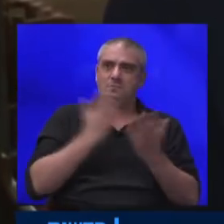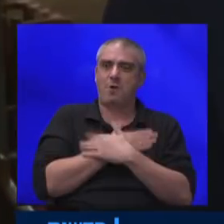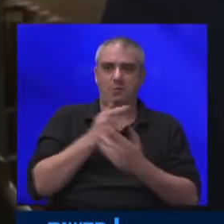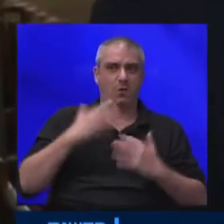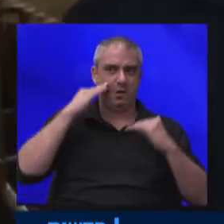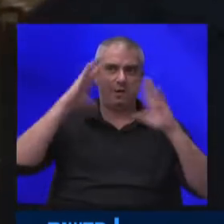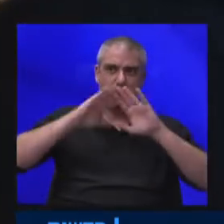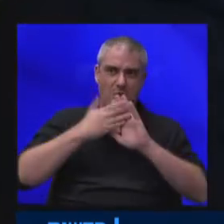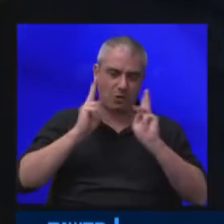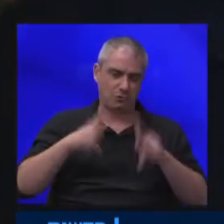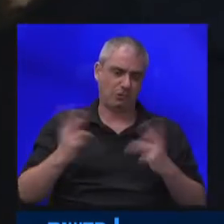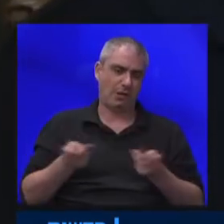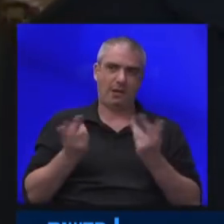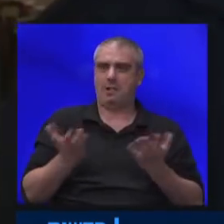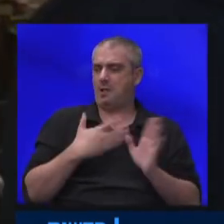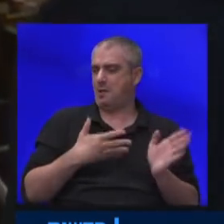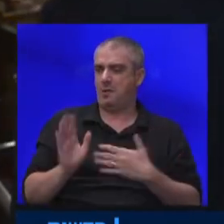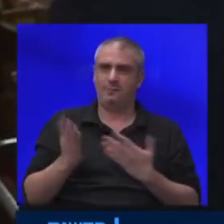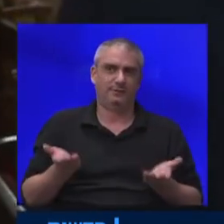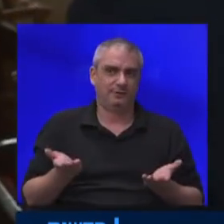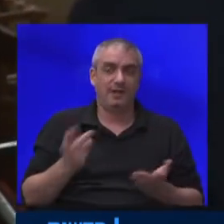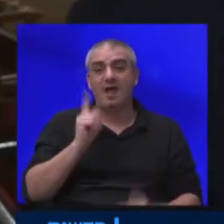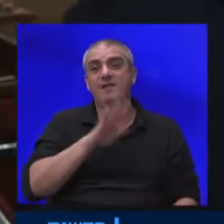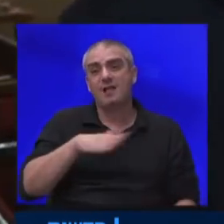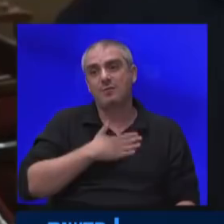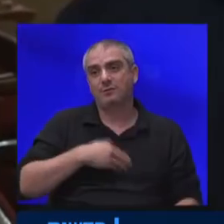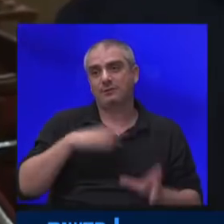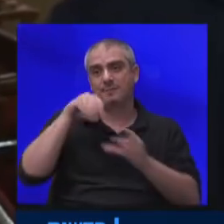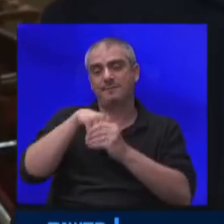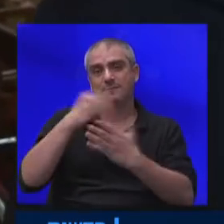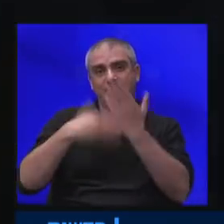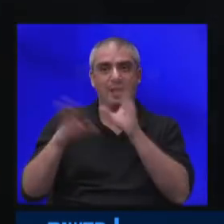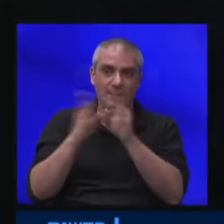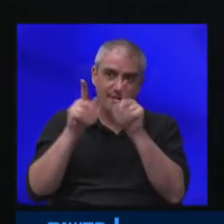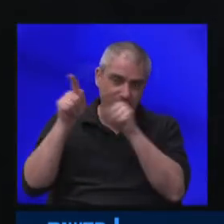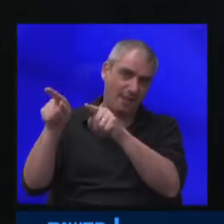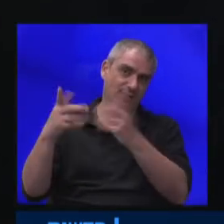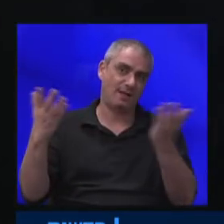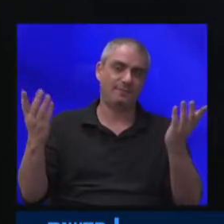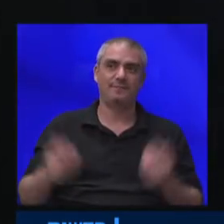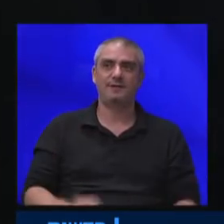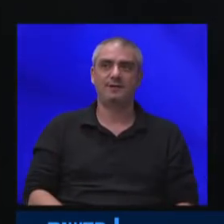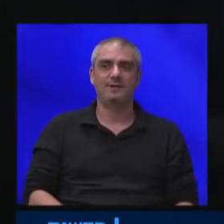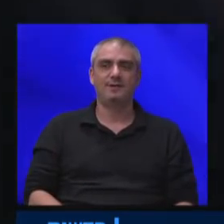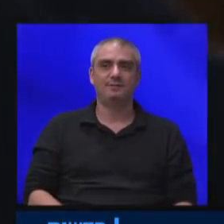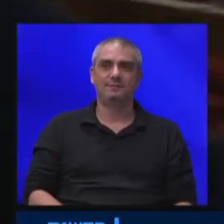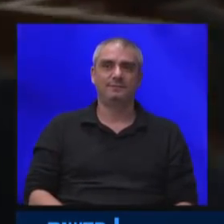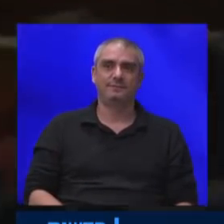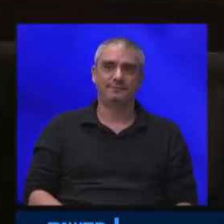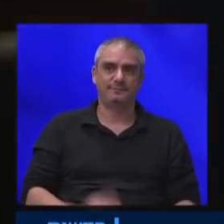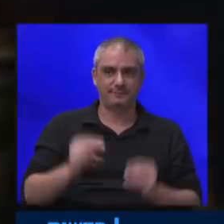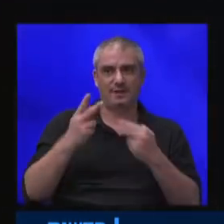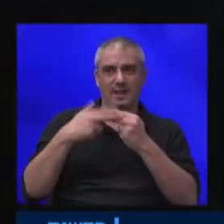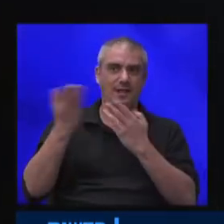קל, הכל בסדר. אבל הילדים רוצים שאנחנו נעשו עלייה לראות, להיות איתם, להיות על ידם. זה מה